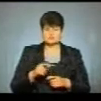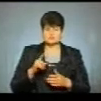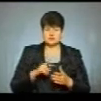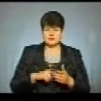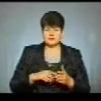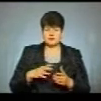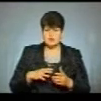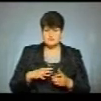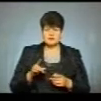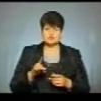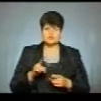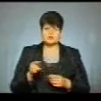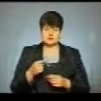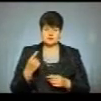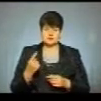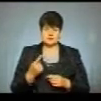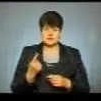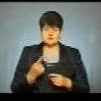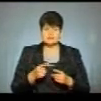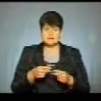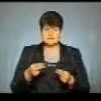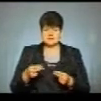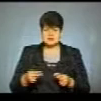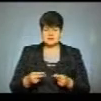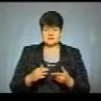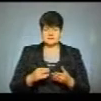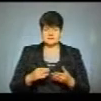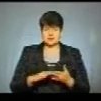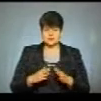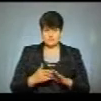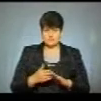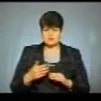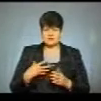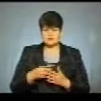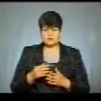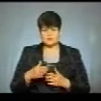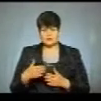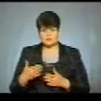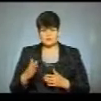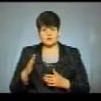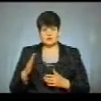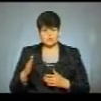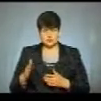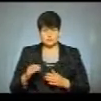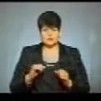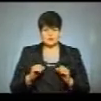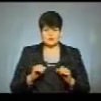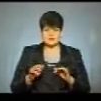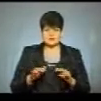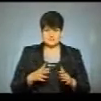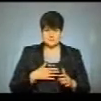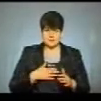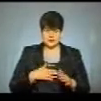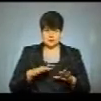що враховуючи те, що Тернопільська підписала меморандум саме з торгово-промисловою палатою, ми зі свого боку будемо координувати діяльність